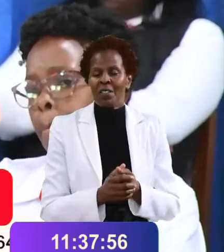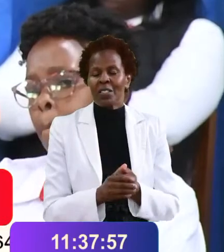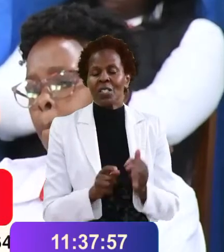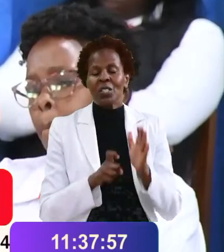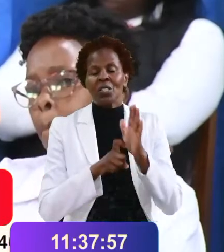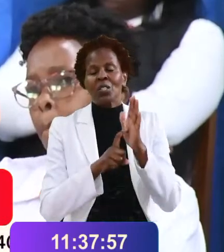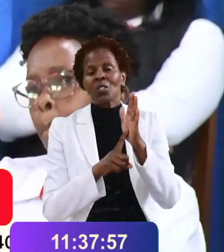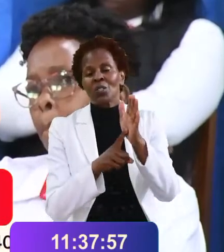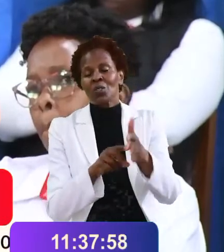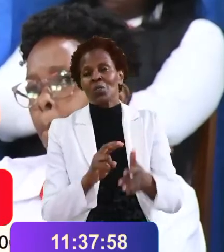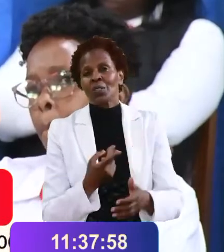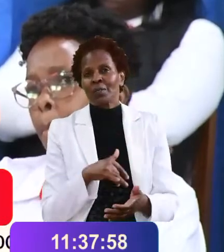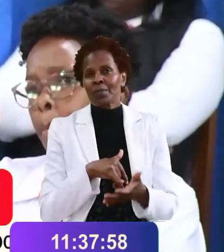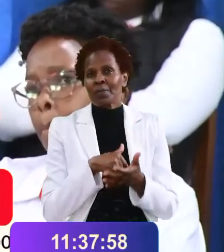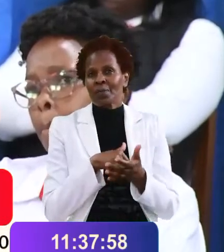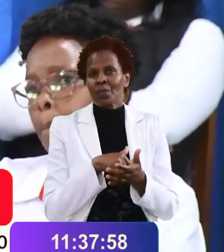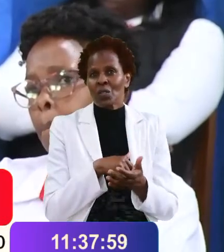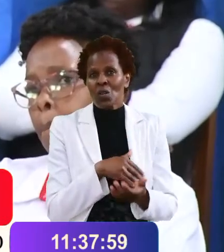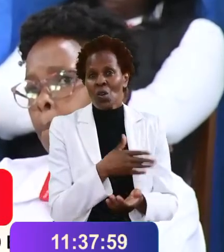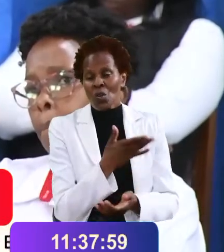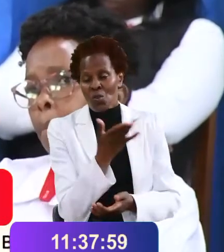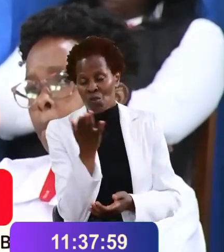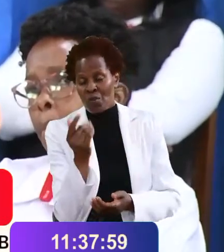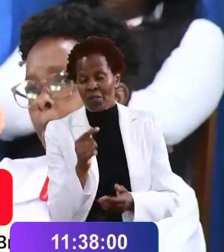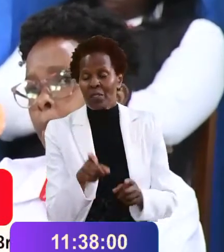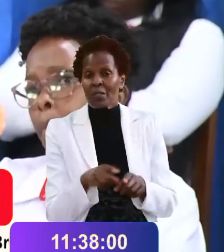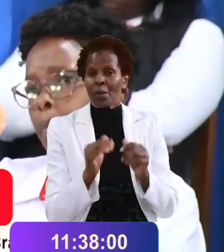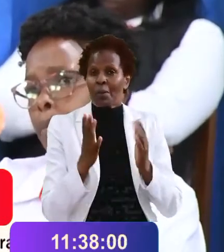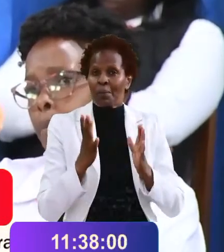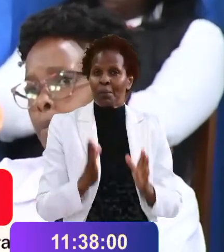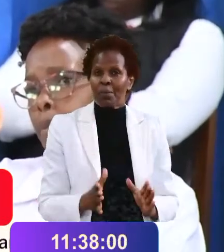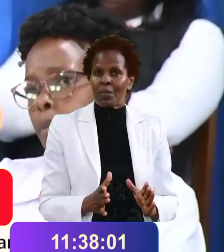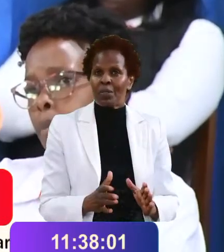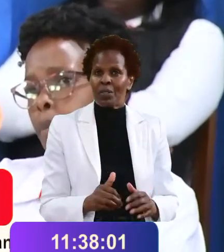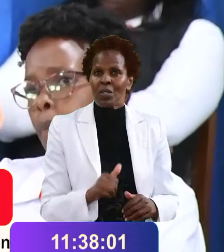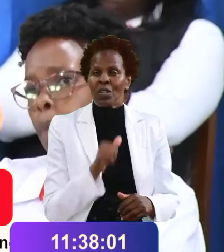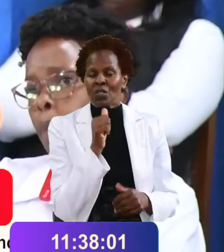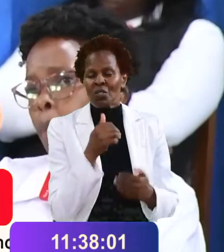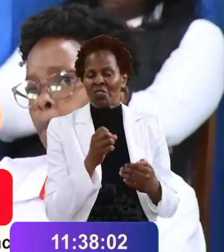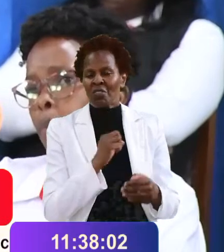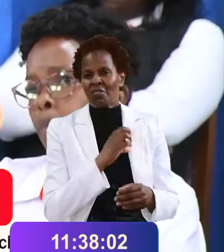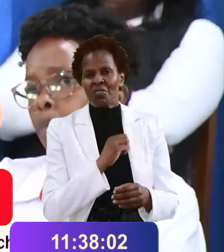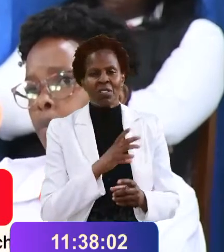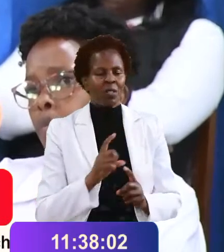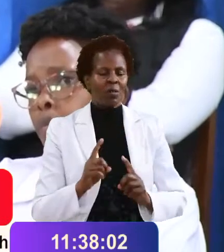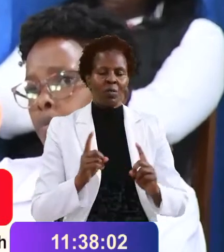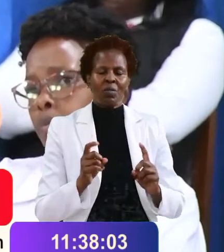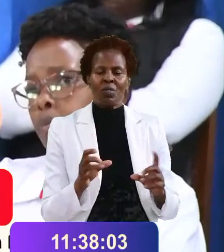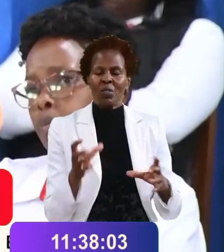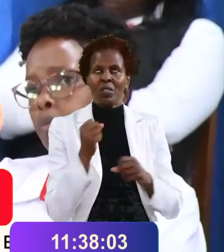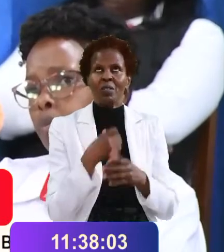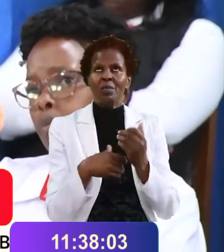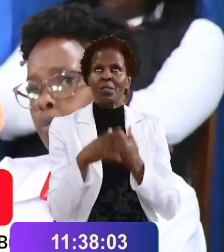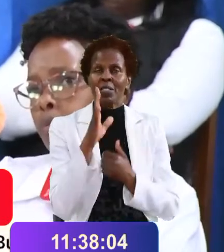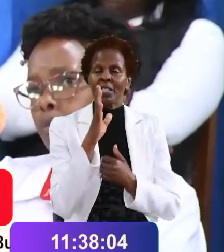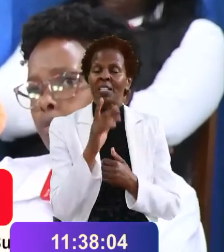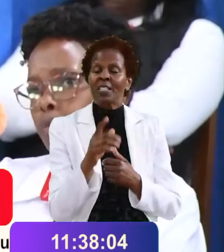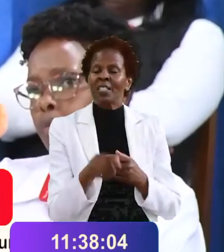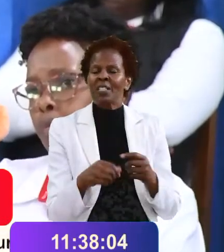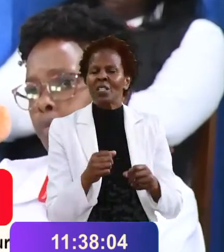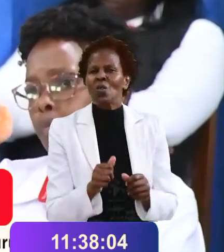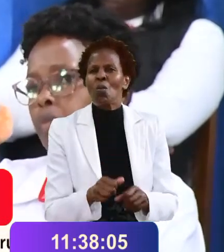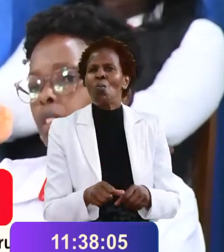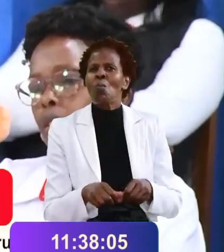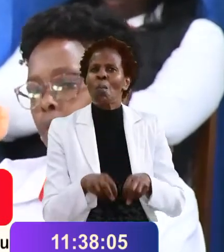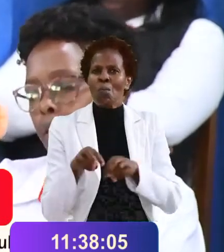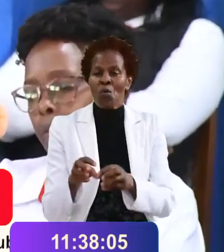Inatuonesha kwamba wewe kibinafsi haufai kuwa na uoga. Amini Yesu na atakupeleka mbali.